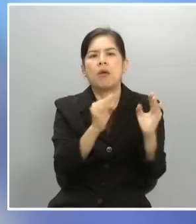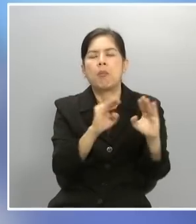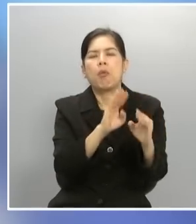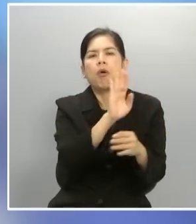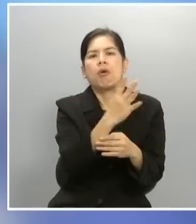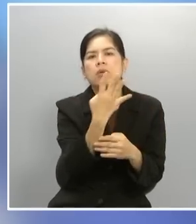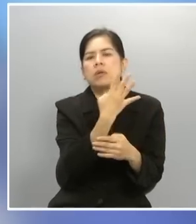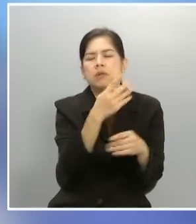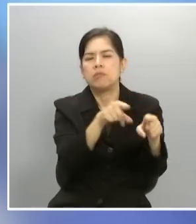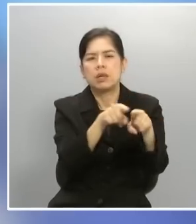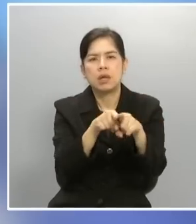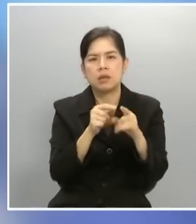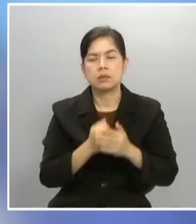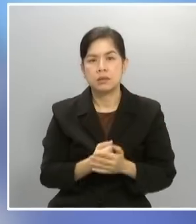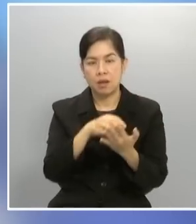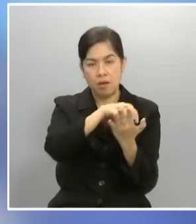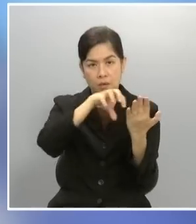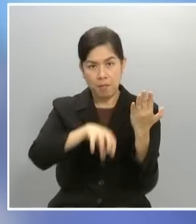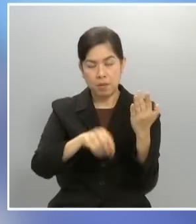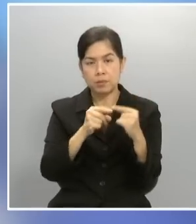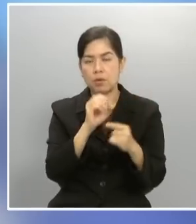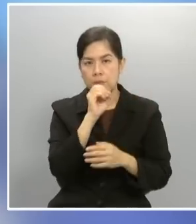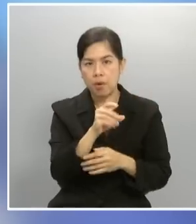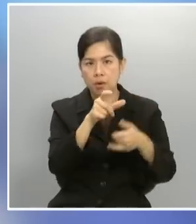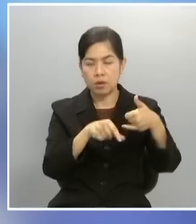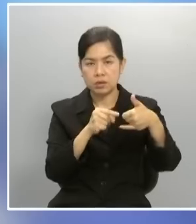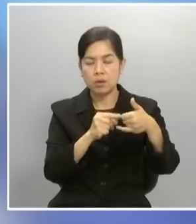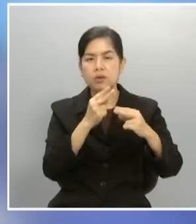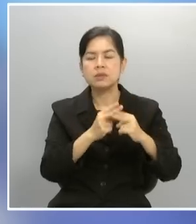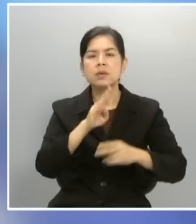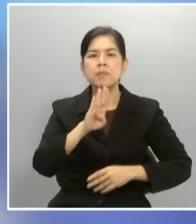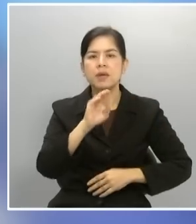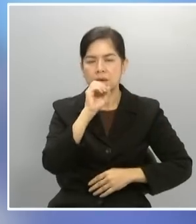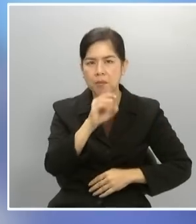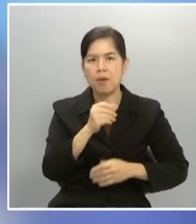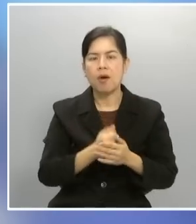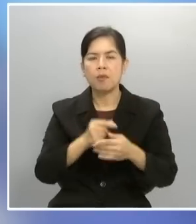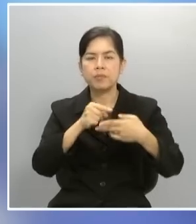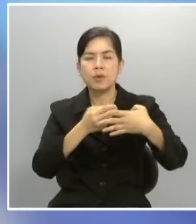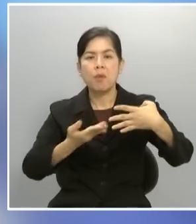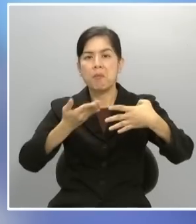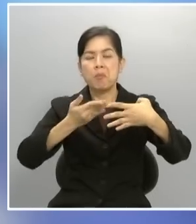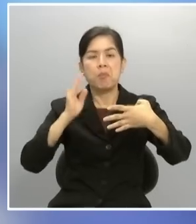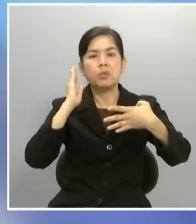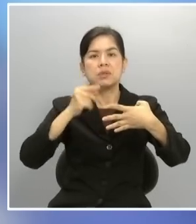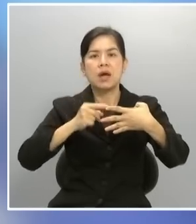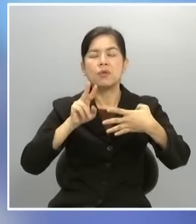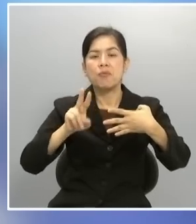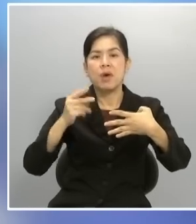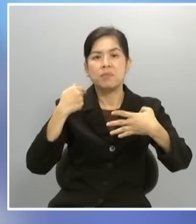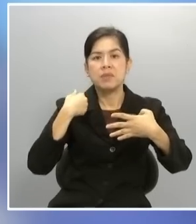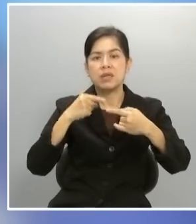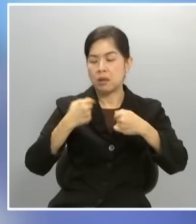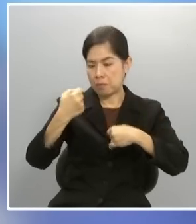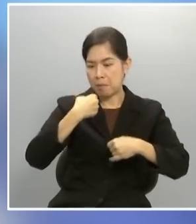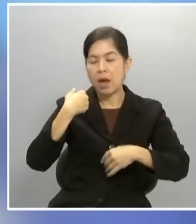อ่ะนะคะที่บอกว่าตัวของบิ๊กเองก็พูดเสมอว่าเชื่อว่าเฮียไม่ได้มีการทำร้ายไทยมาถามว่าอันเนี้ยหมายถึงทำ